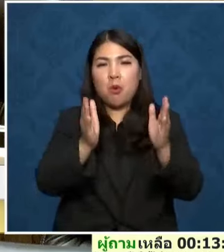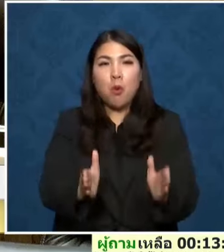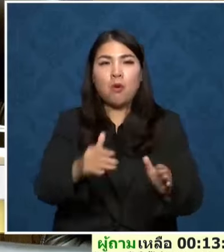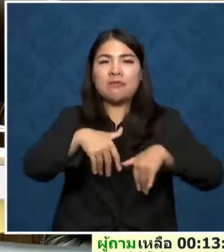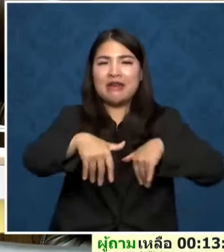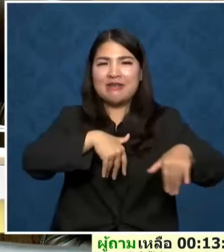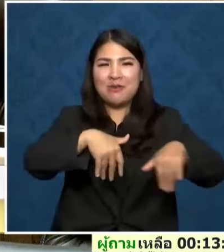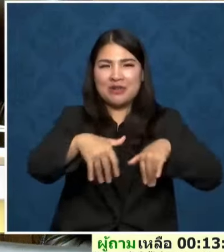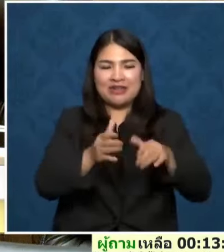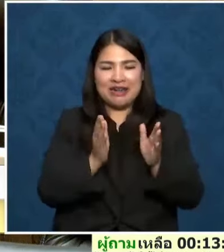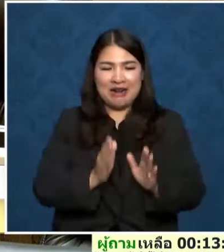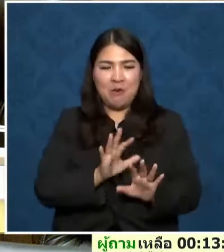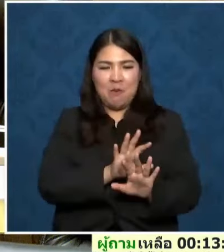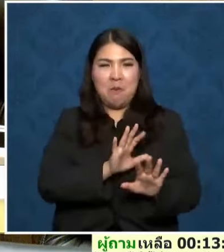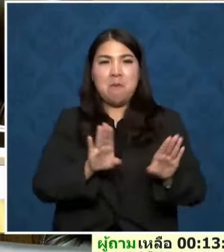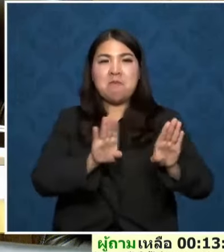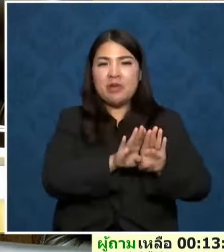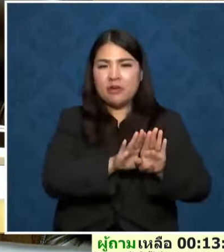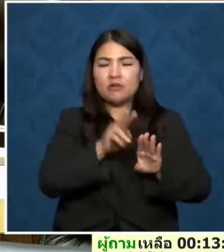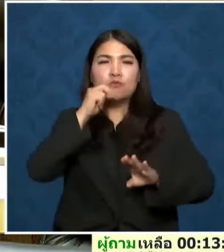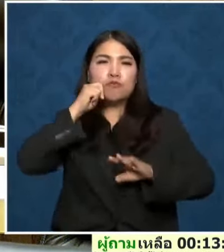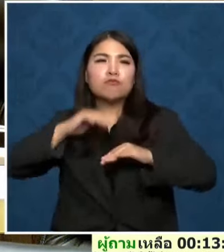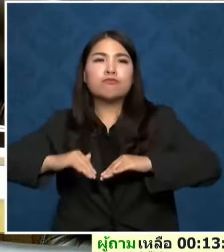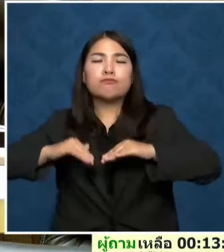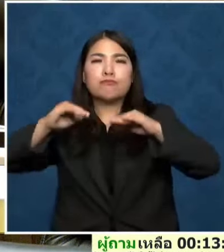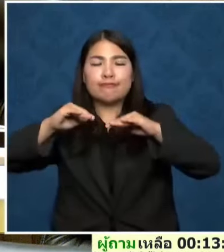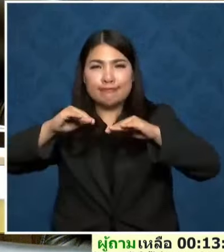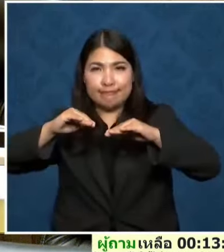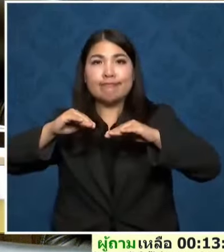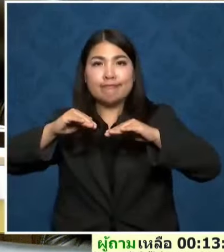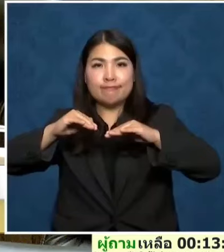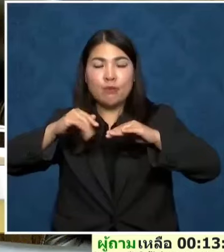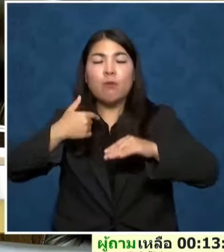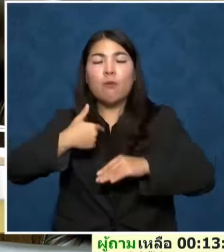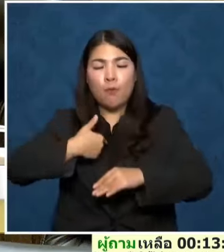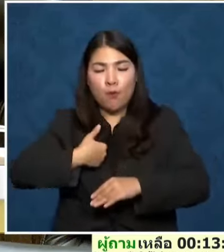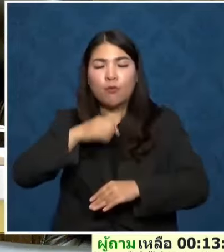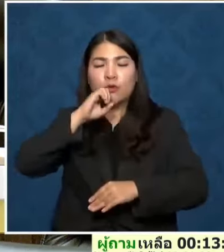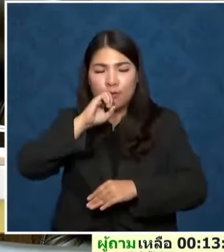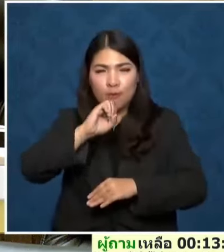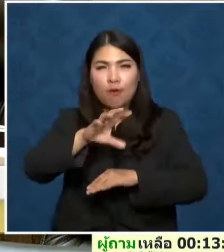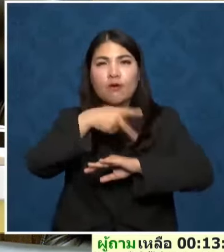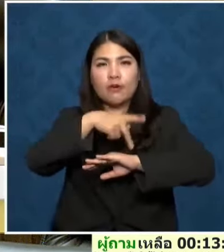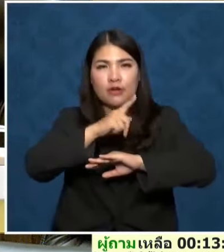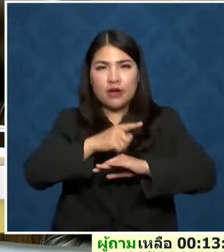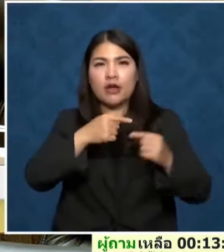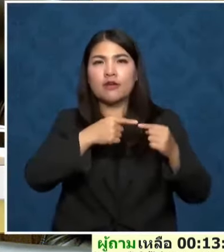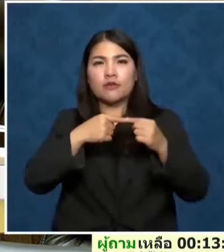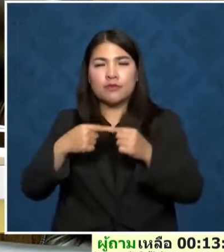ดถนนaponsือเกิดน้ำท่วมเพาฉะนั้นผมกลบเรีนท่านประทานไปถึงท่านรบครี